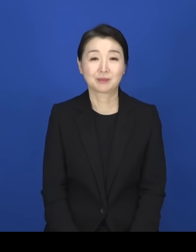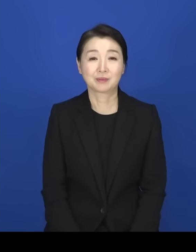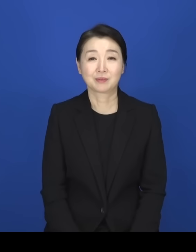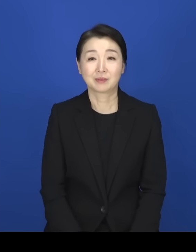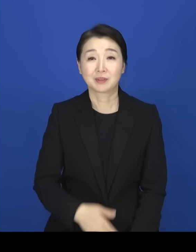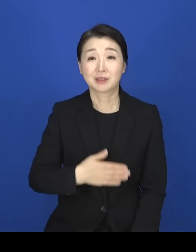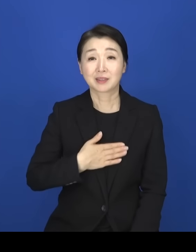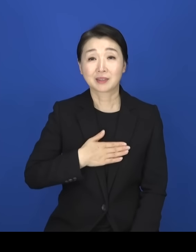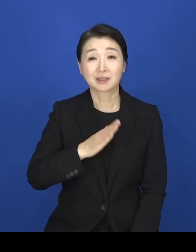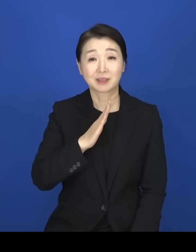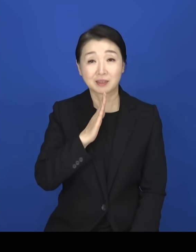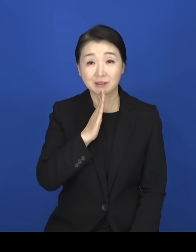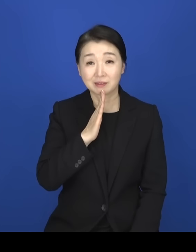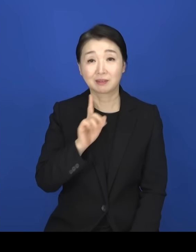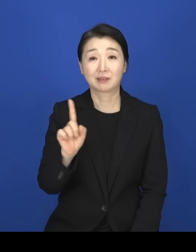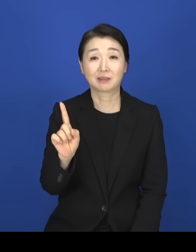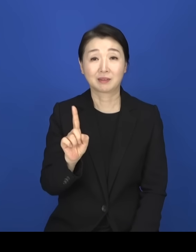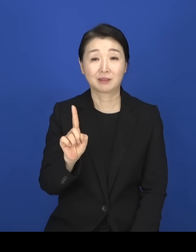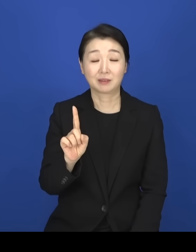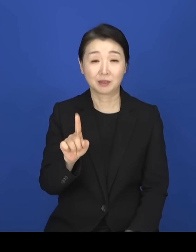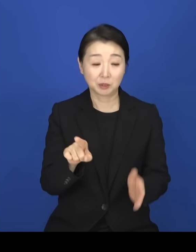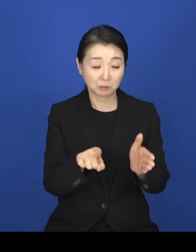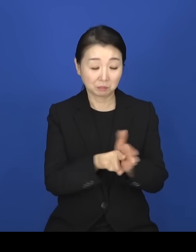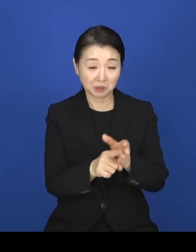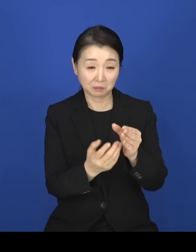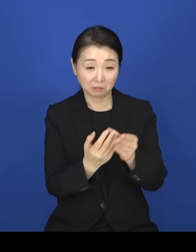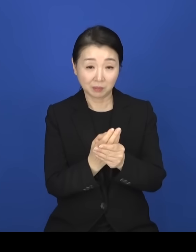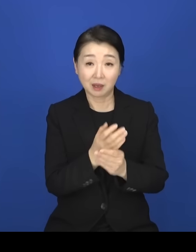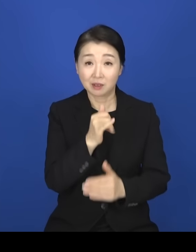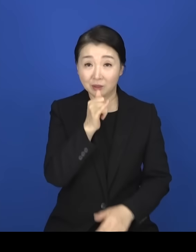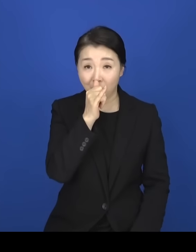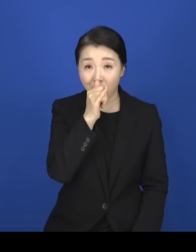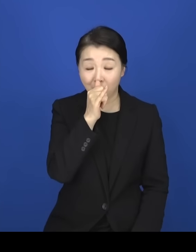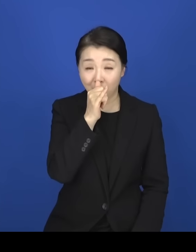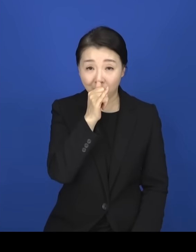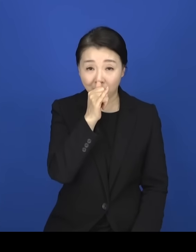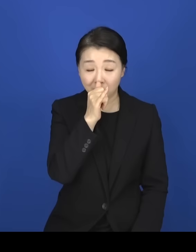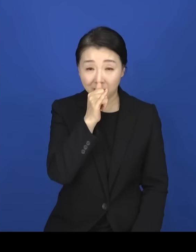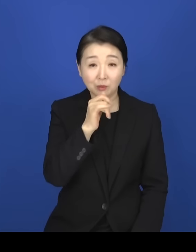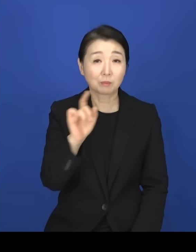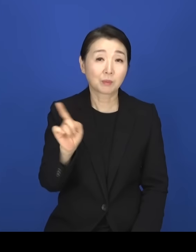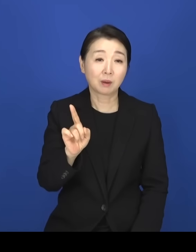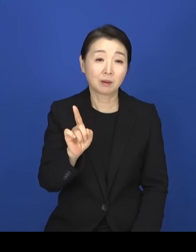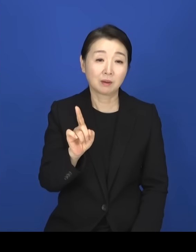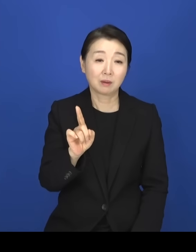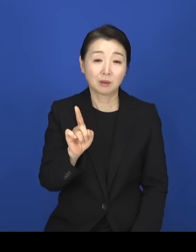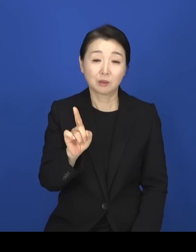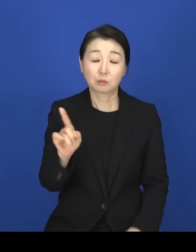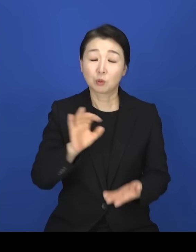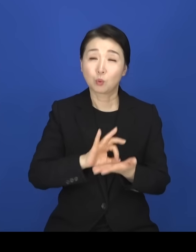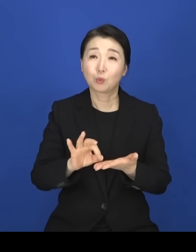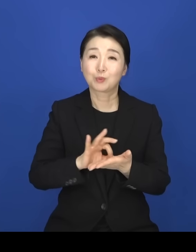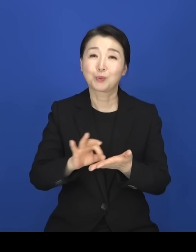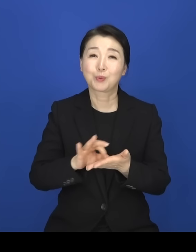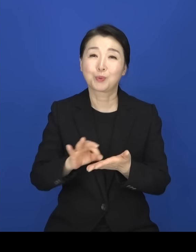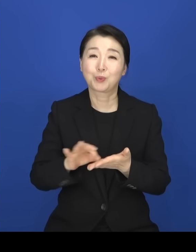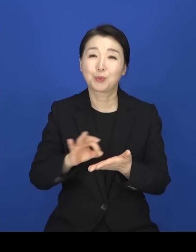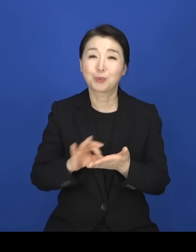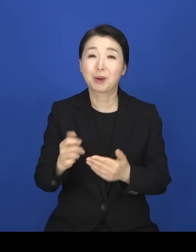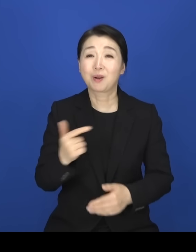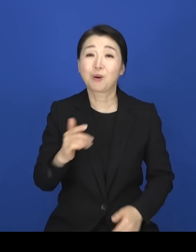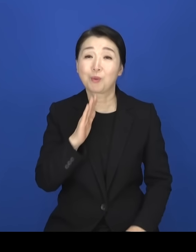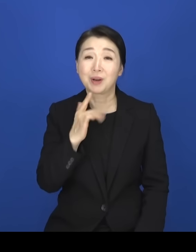제가 실제로 이렇게 신앙이 생기면서 그런 거 있잖아요. 좀 씀씀이가 오히려 더